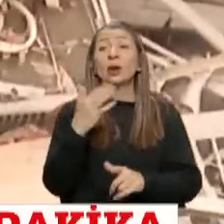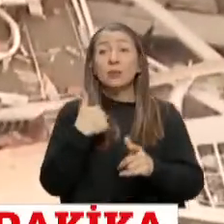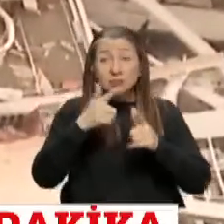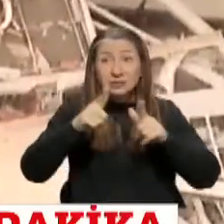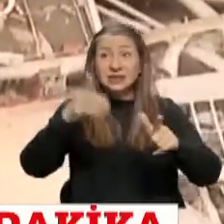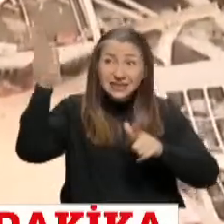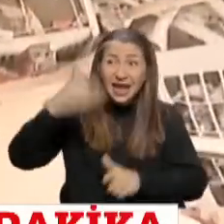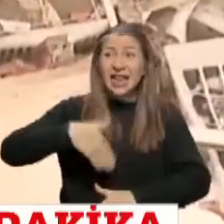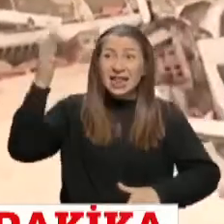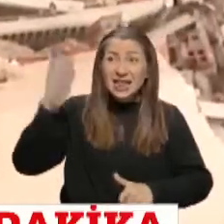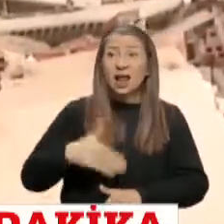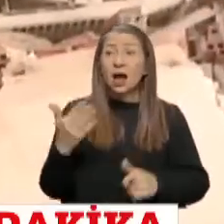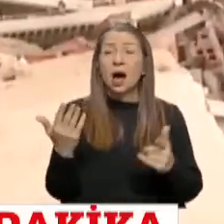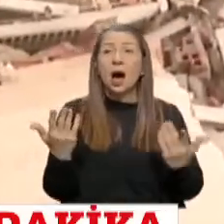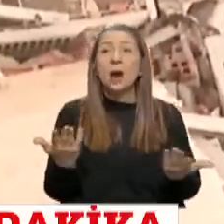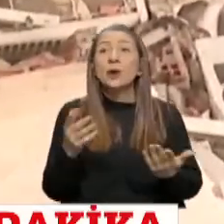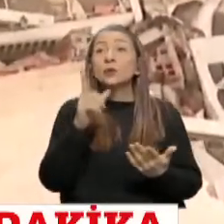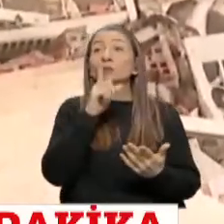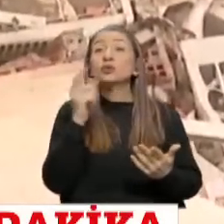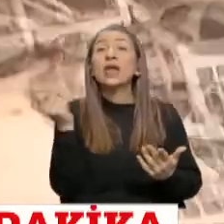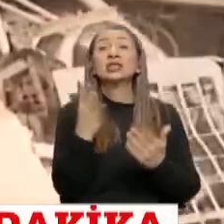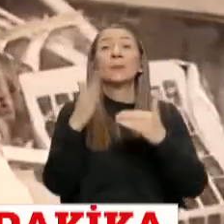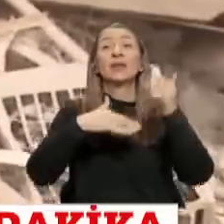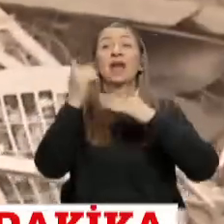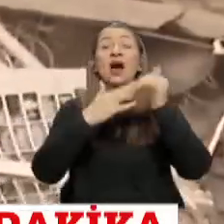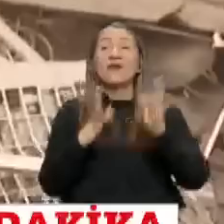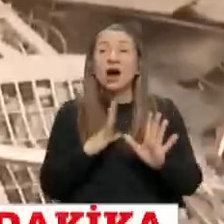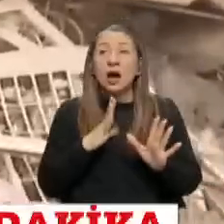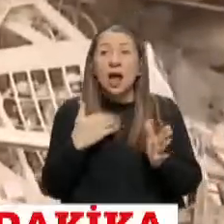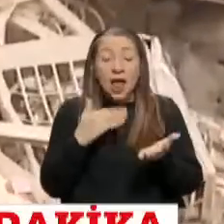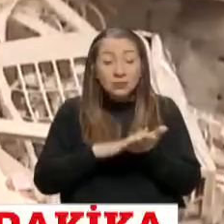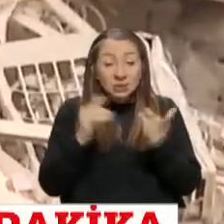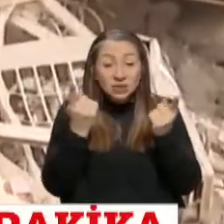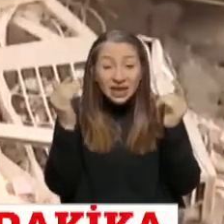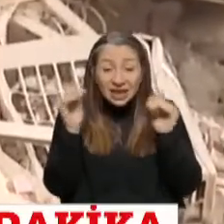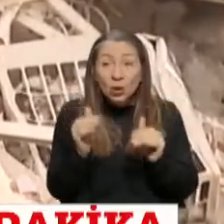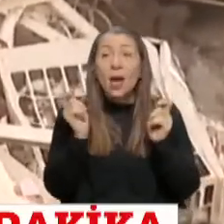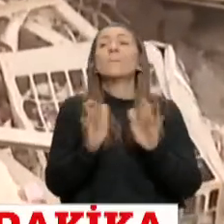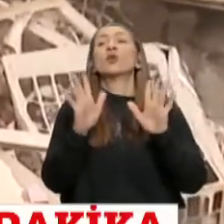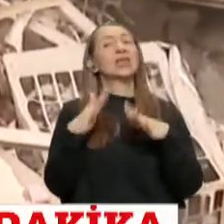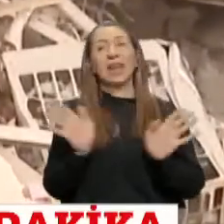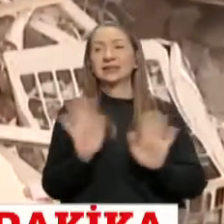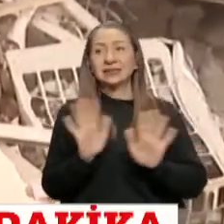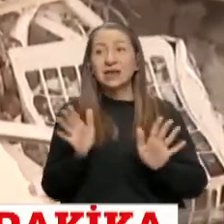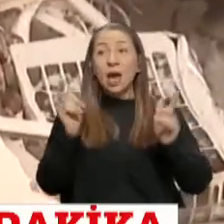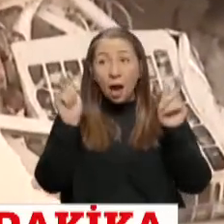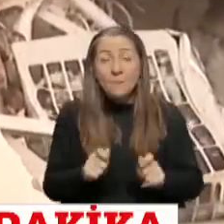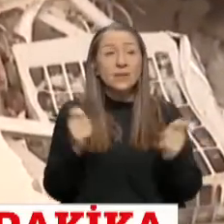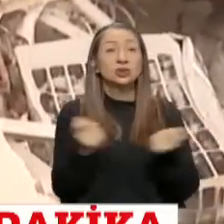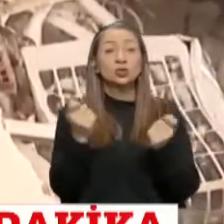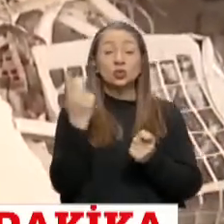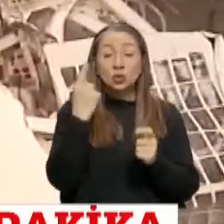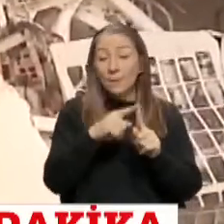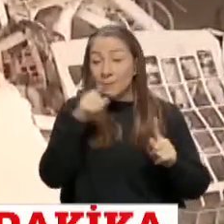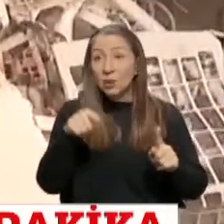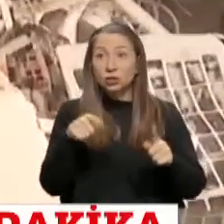Yapıyoruz. Yani acil çağrı yapıyoruz ama yüzlerce bina var. Elimizden bir şey geliyor da yapmıyor değiliz. Değilsiniz, evet. Yapıyoruz. Biz